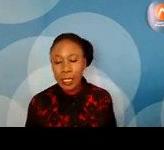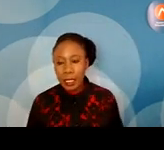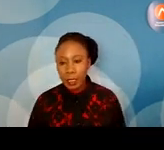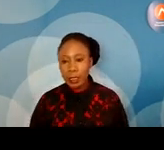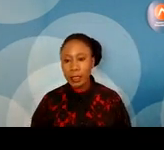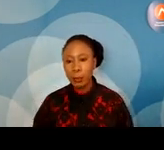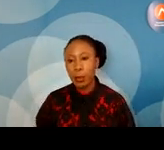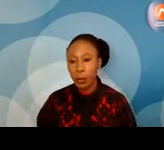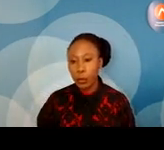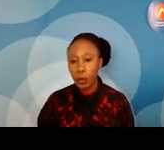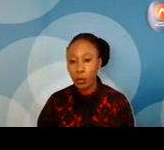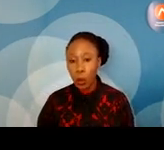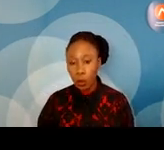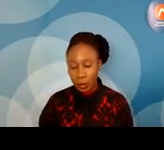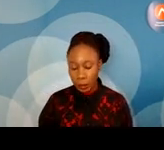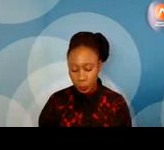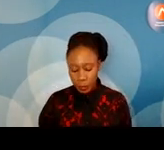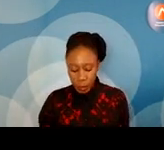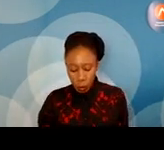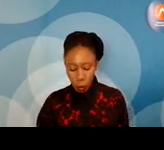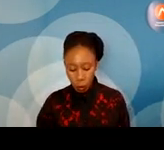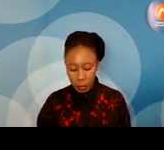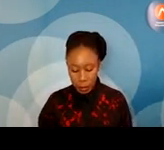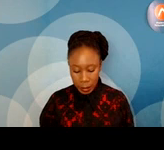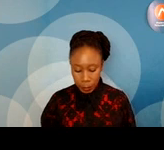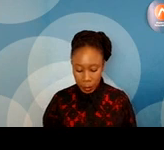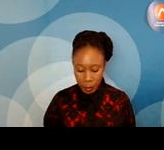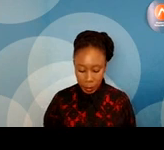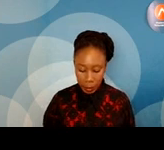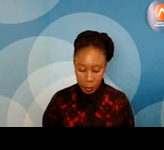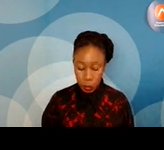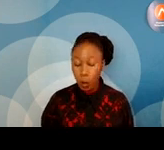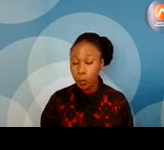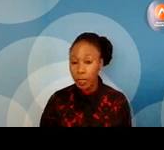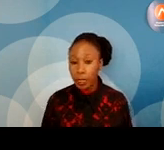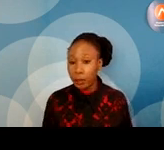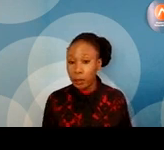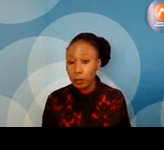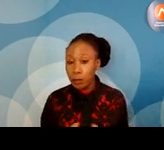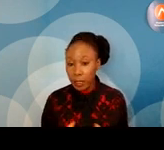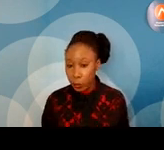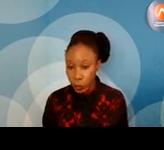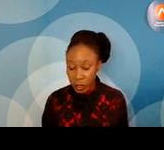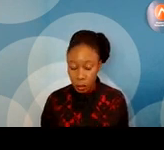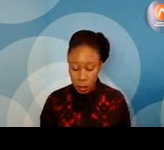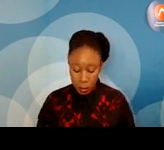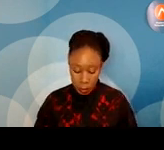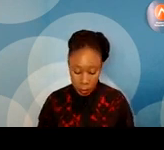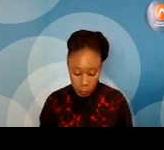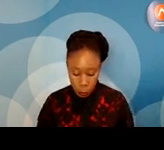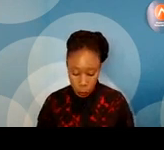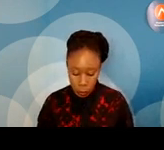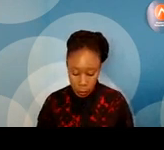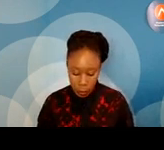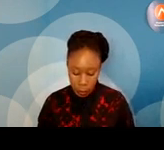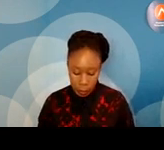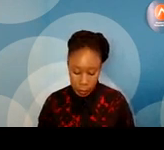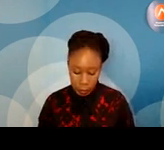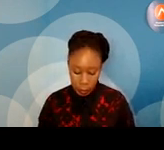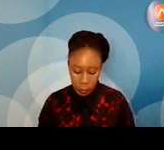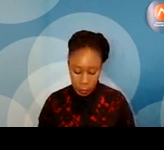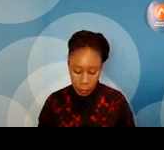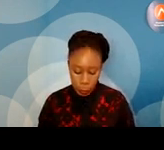Och diskriminering på grund av ålder och ålderism som en kategori i just